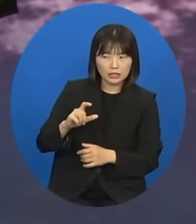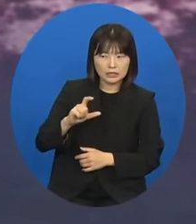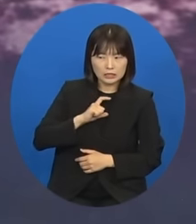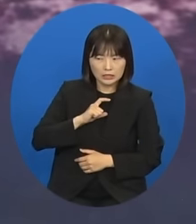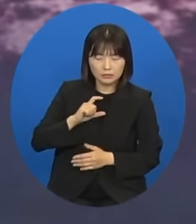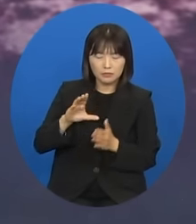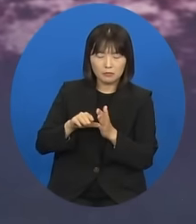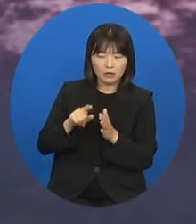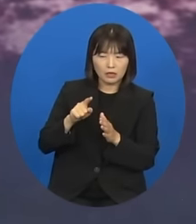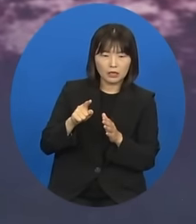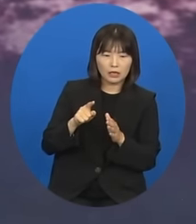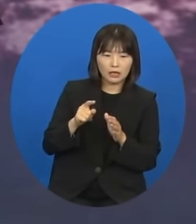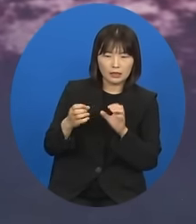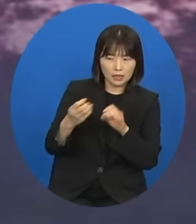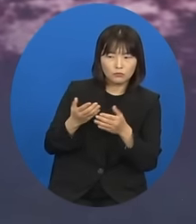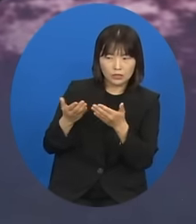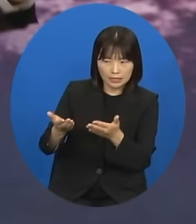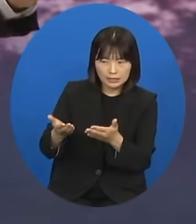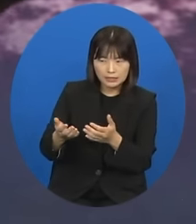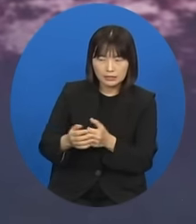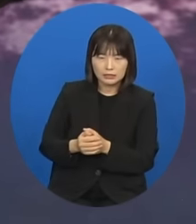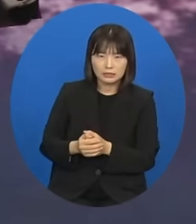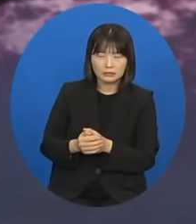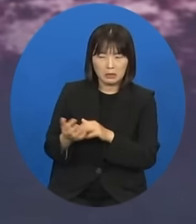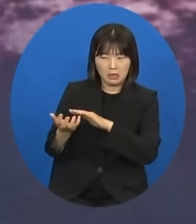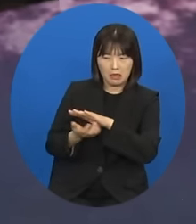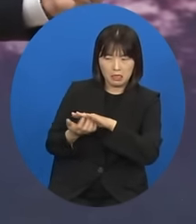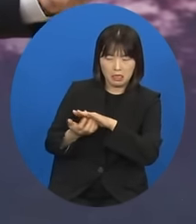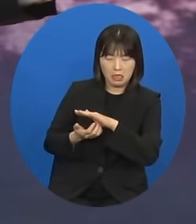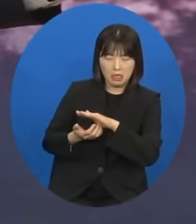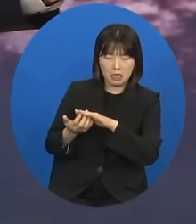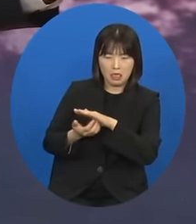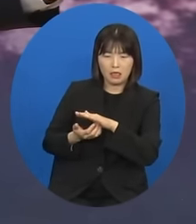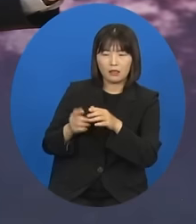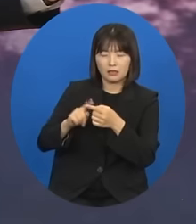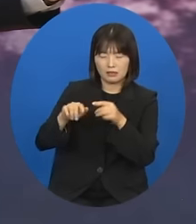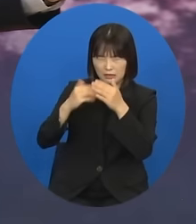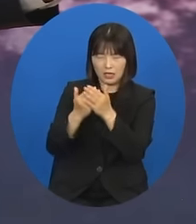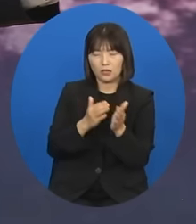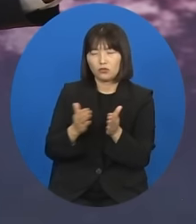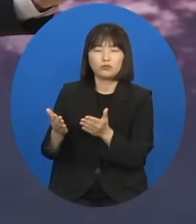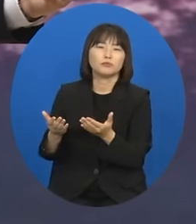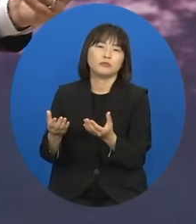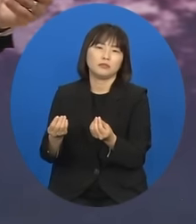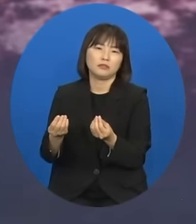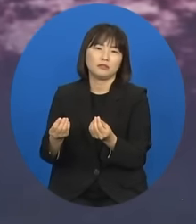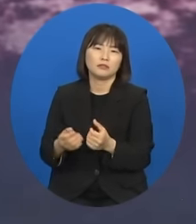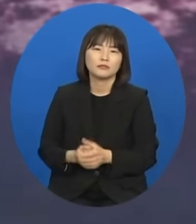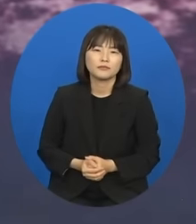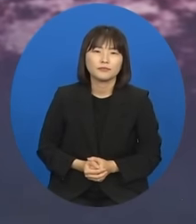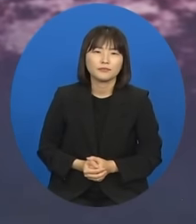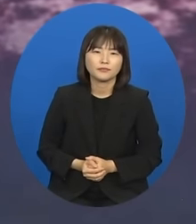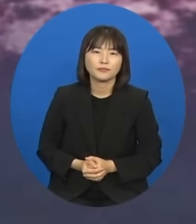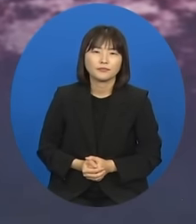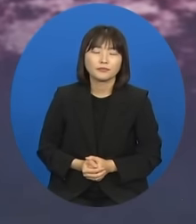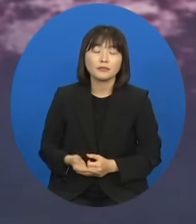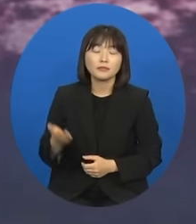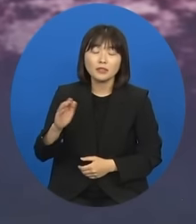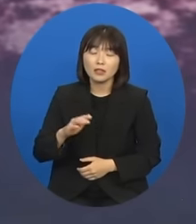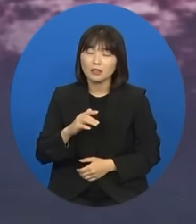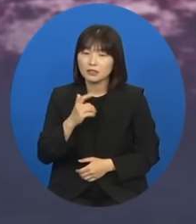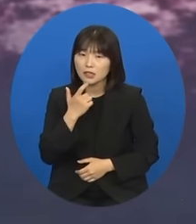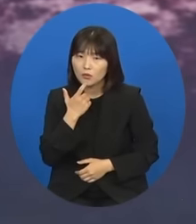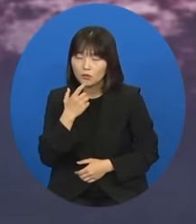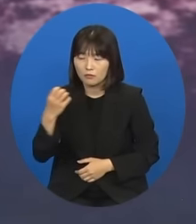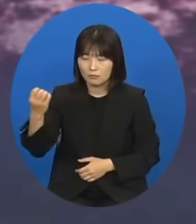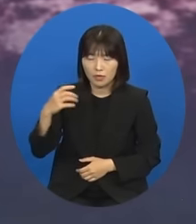해야지 이렇게 준비를 해야지 몇 수를 앞서서 미리 준비를 하는 거예요 아 그런데이 야곱이 이런